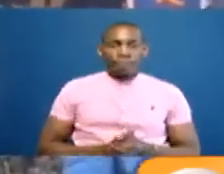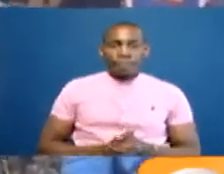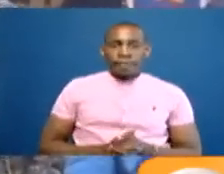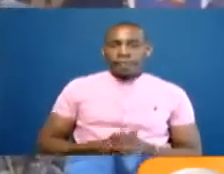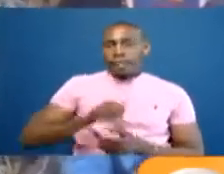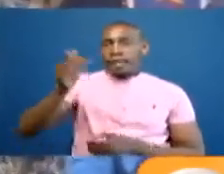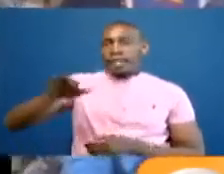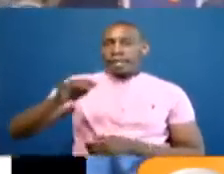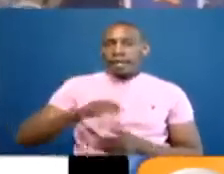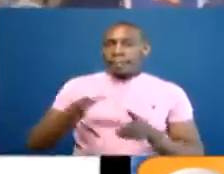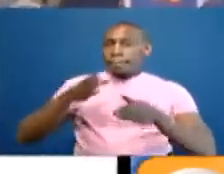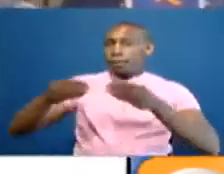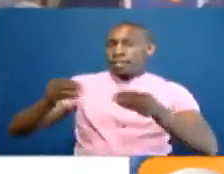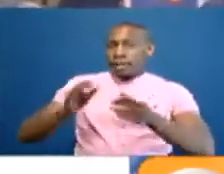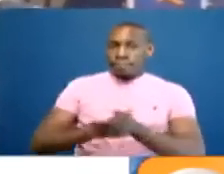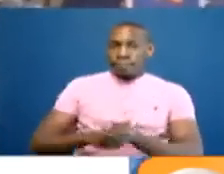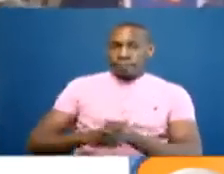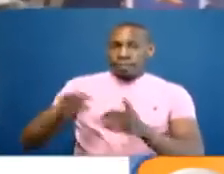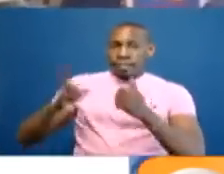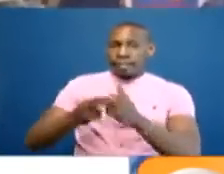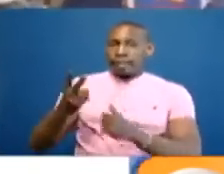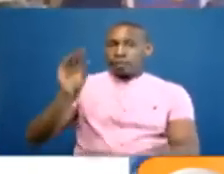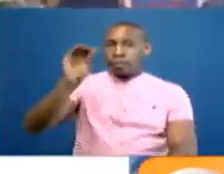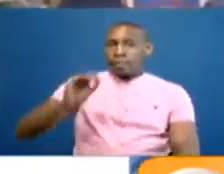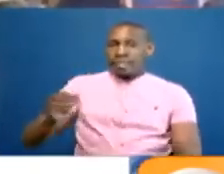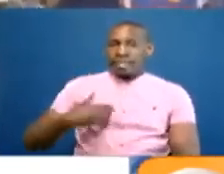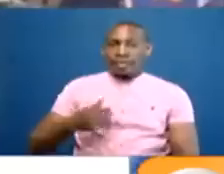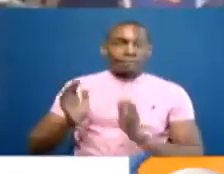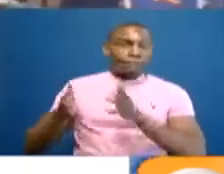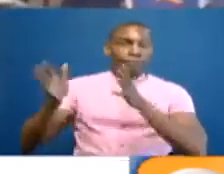Kule Busia, sabini na mbili.